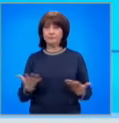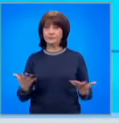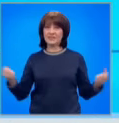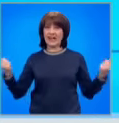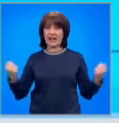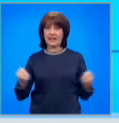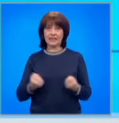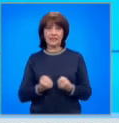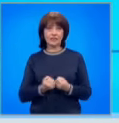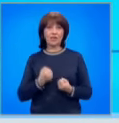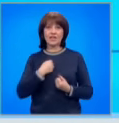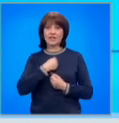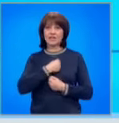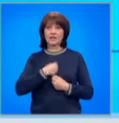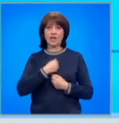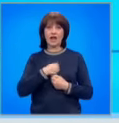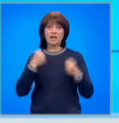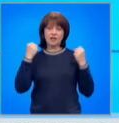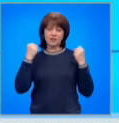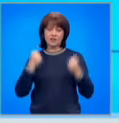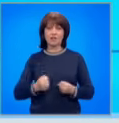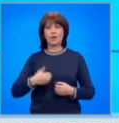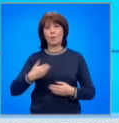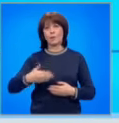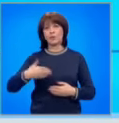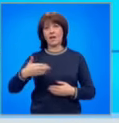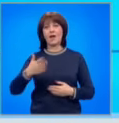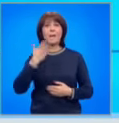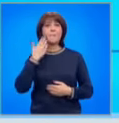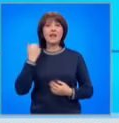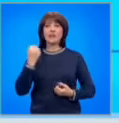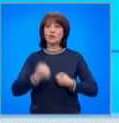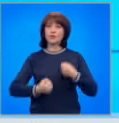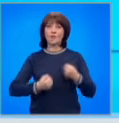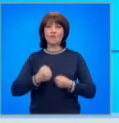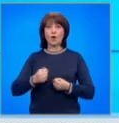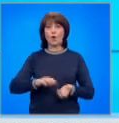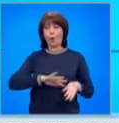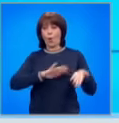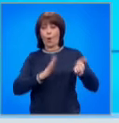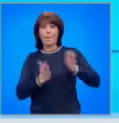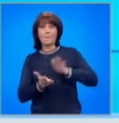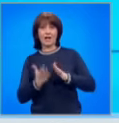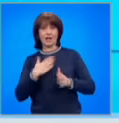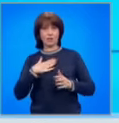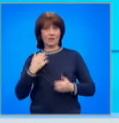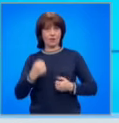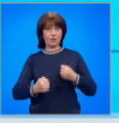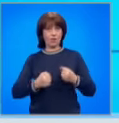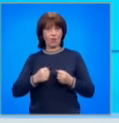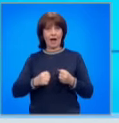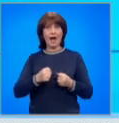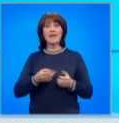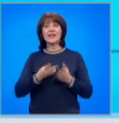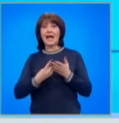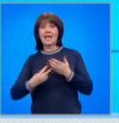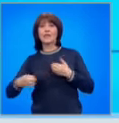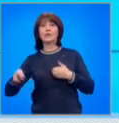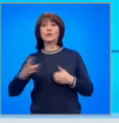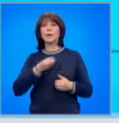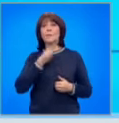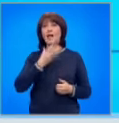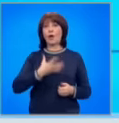Впечатляваща катастрофа, за съжаление, с тежки последствия. Млад шофьор преобърна автомобила си под таван на изхода от Благоевград.